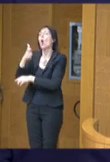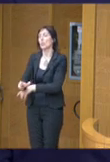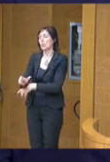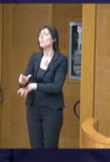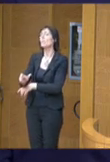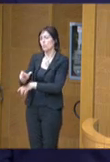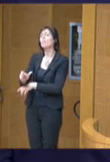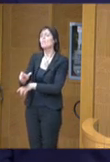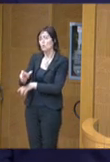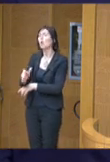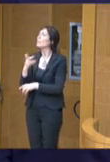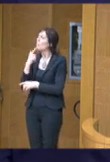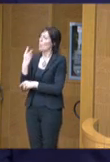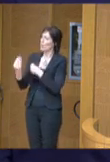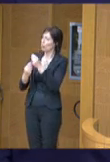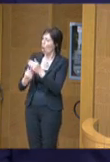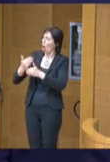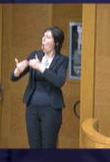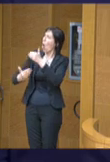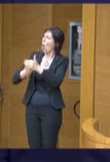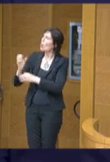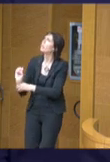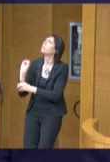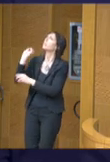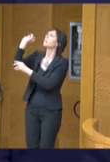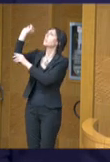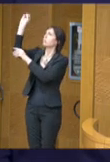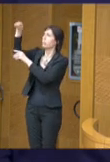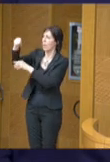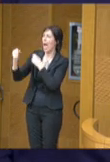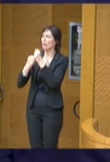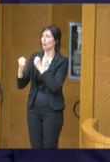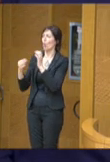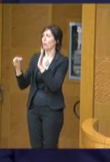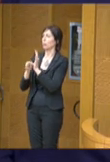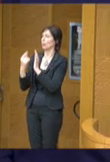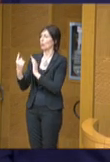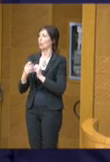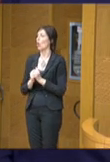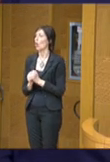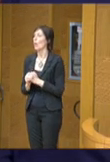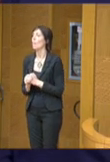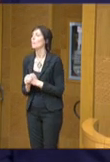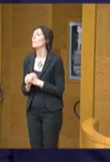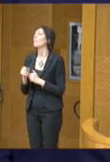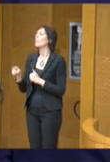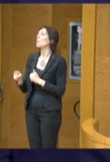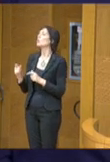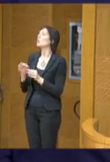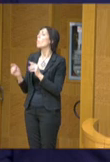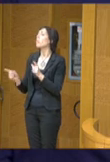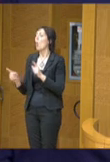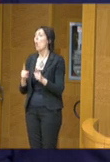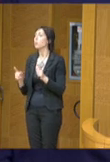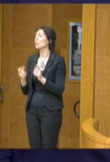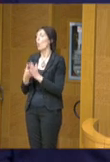per permettere il prosieguo del gioco o del tiro a canestro e quindi dell'azione punto. Questo è il momento più